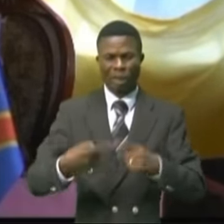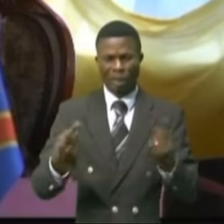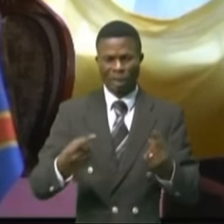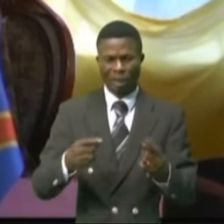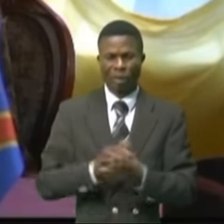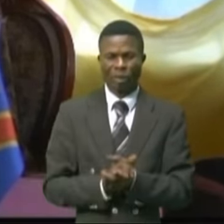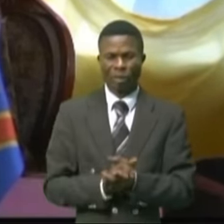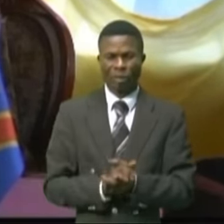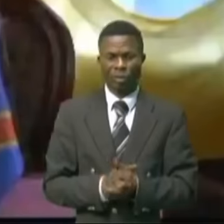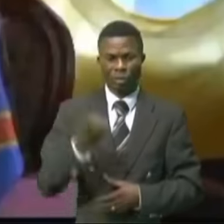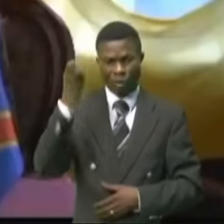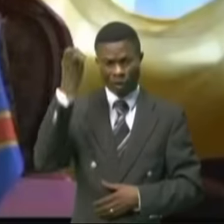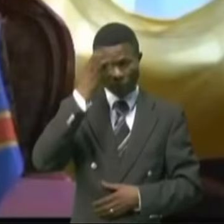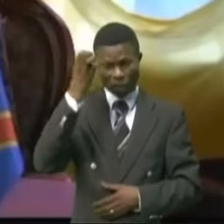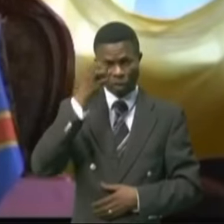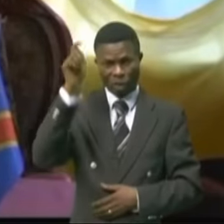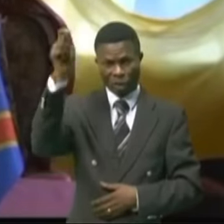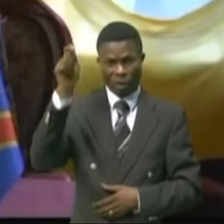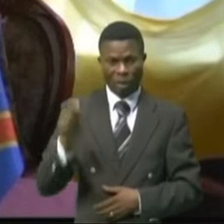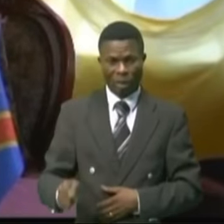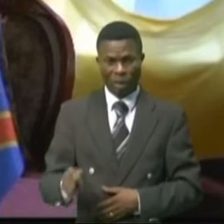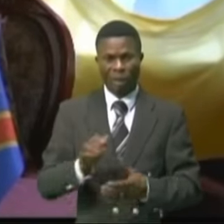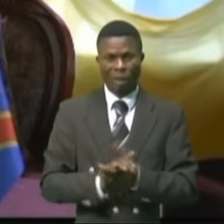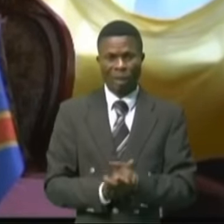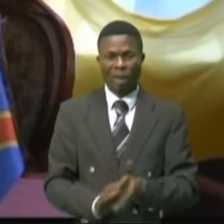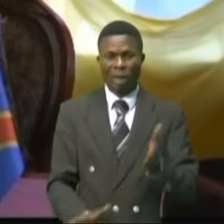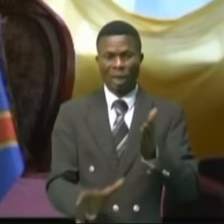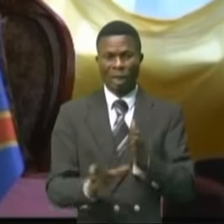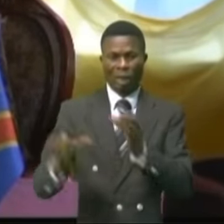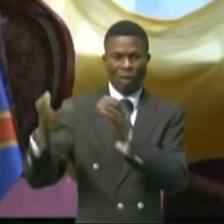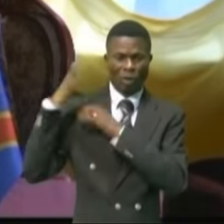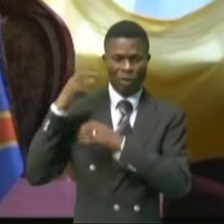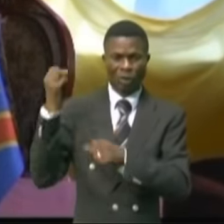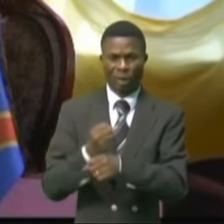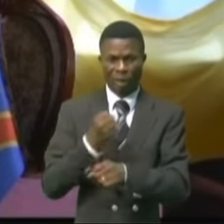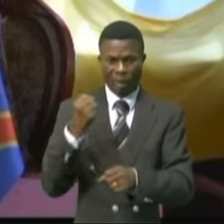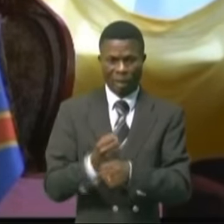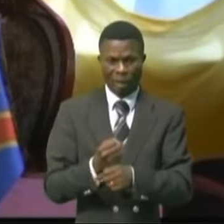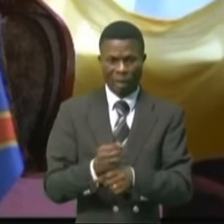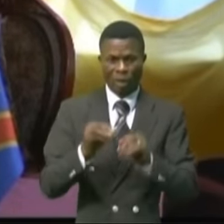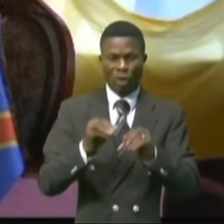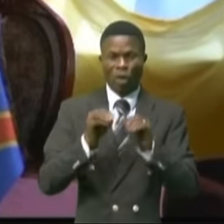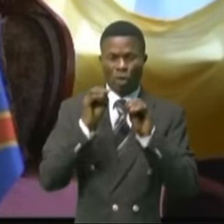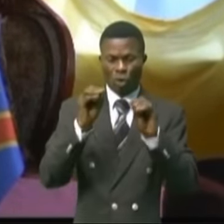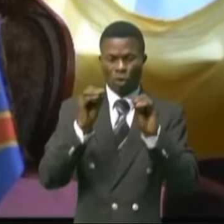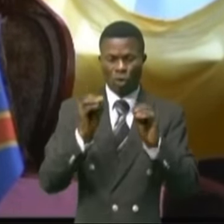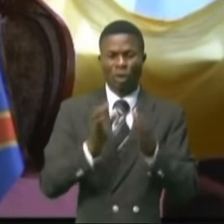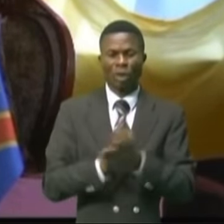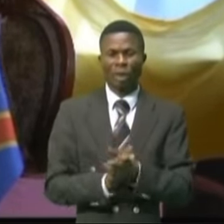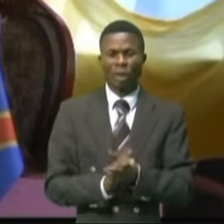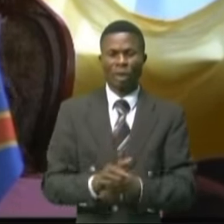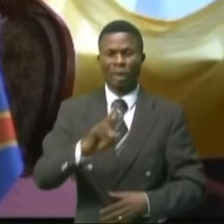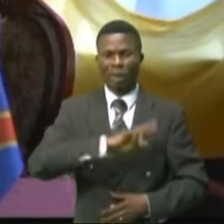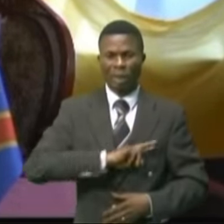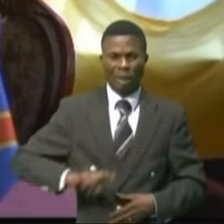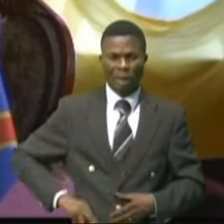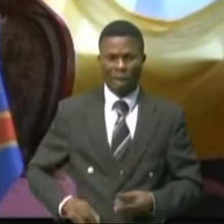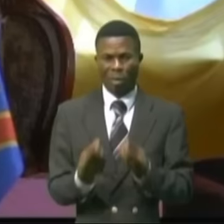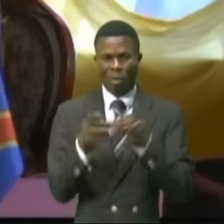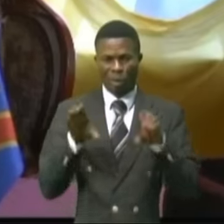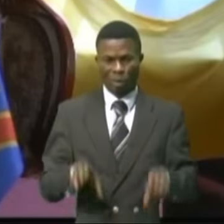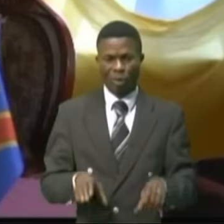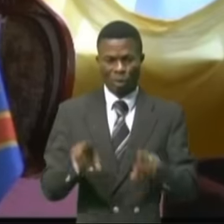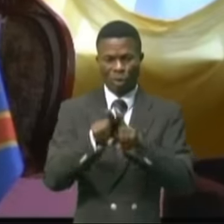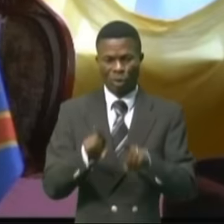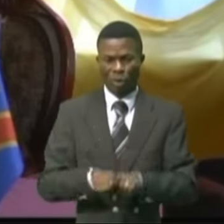Monsieur l'état-major général, adjoint en charge des opérations et renseignements, les sous-chefs des opérations, ainsi